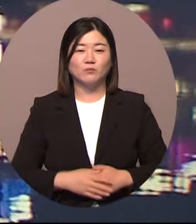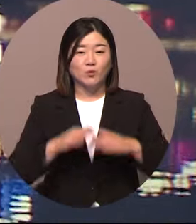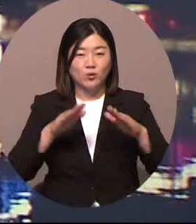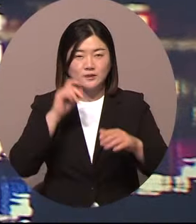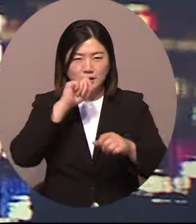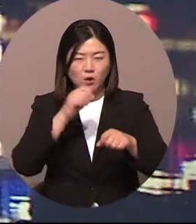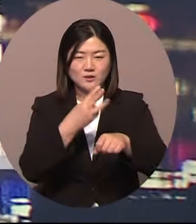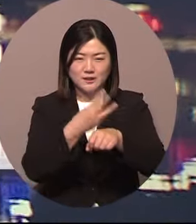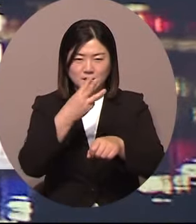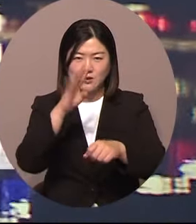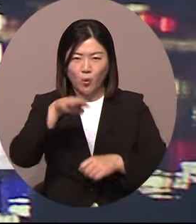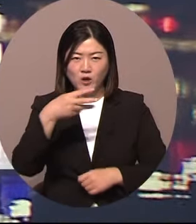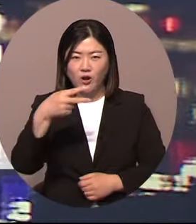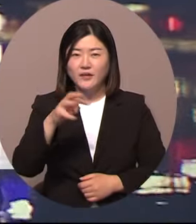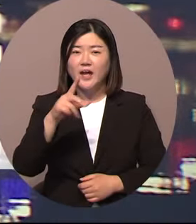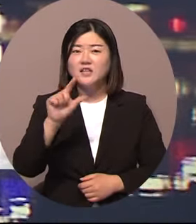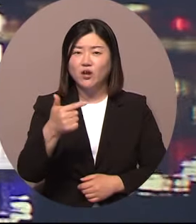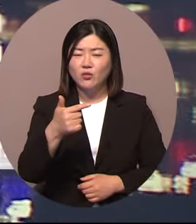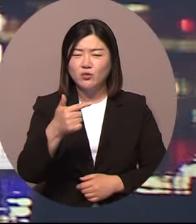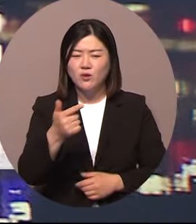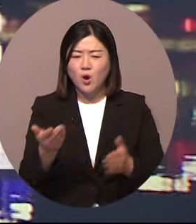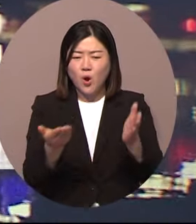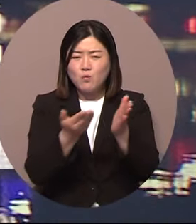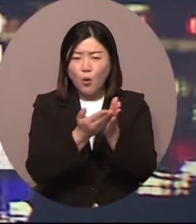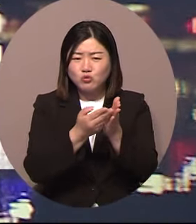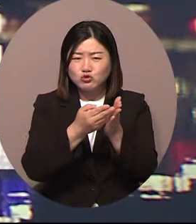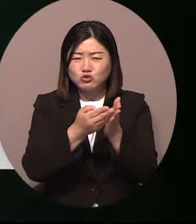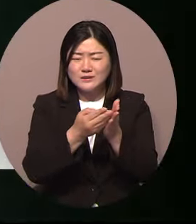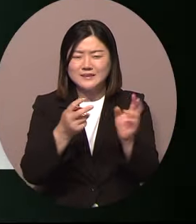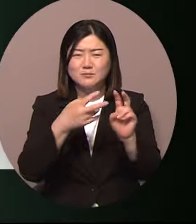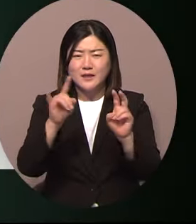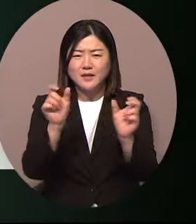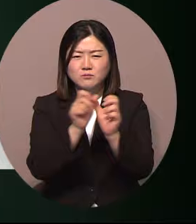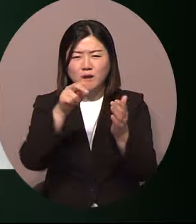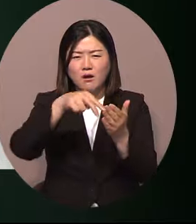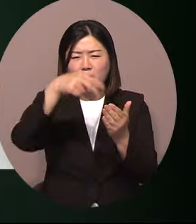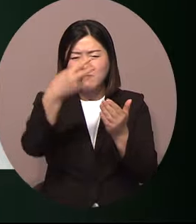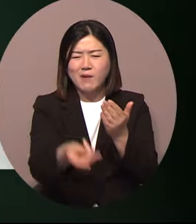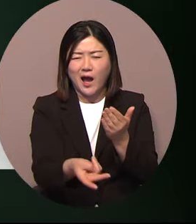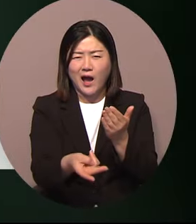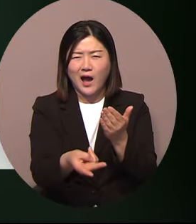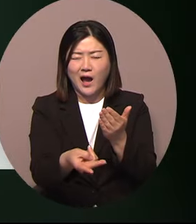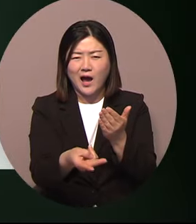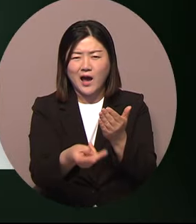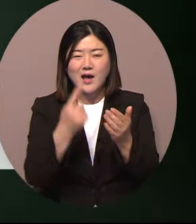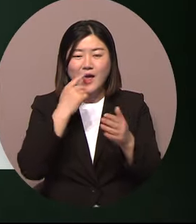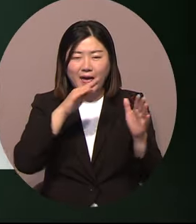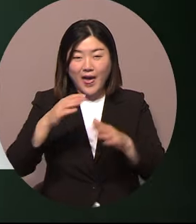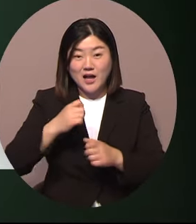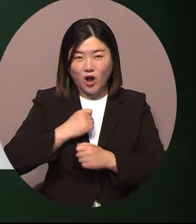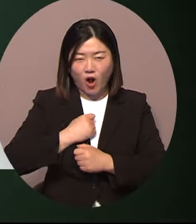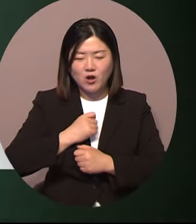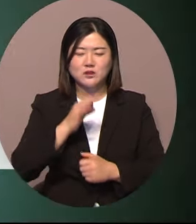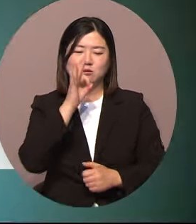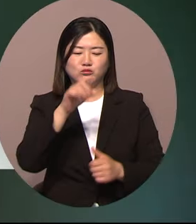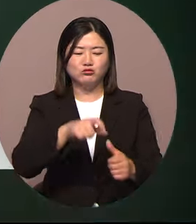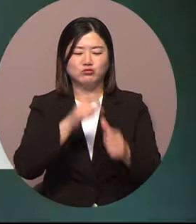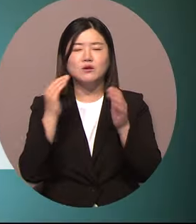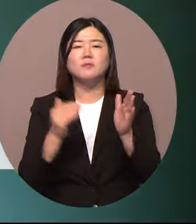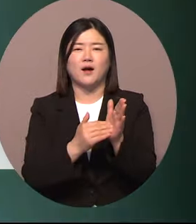오늘 새벽 3시쯤 보령시 대천항의 한 포구 난간에서 20대 남성이 바다로 추락했지만 해경에 의해 10분